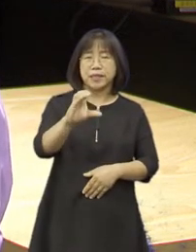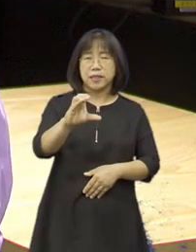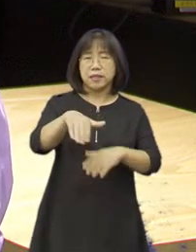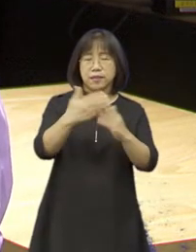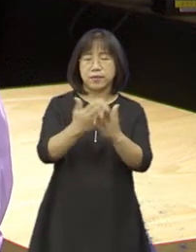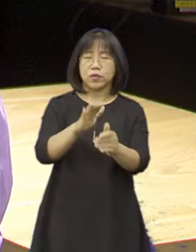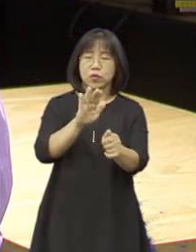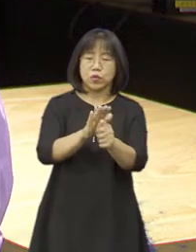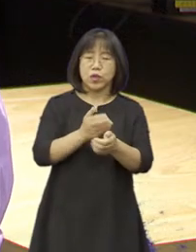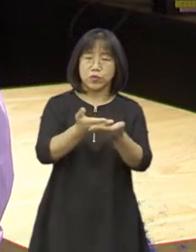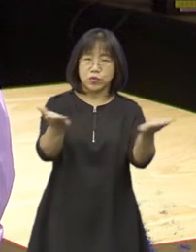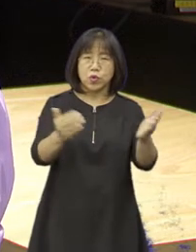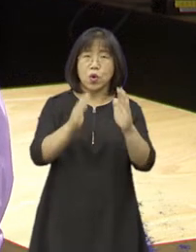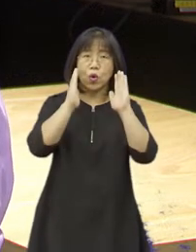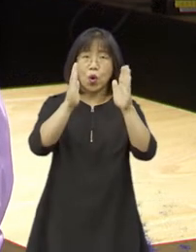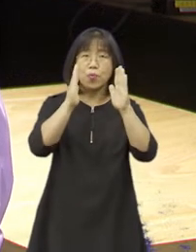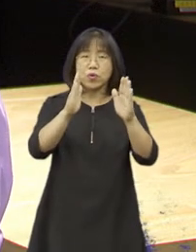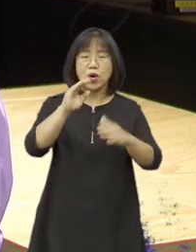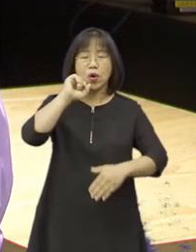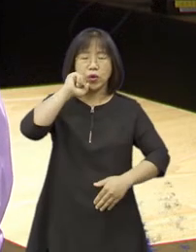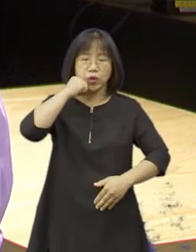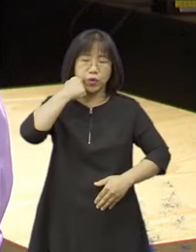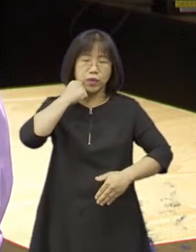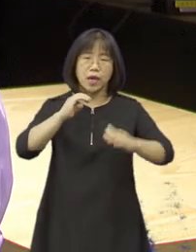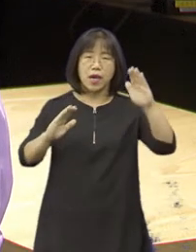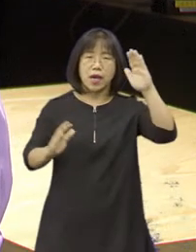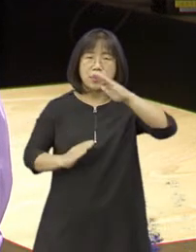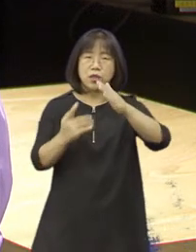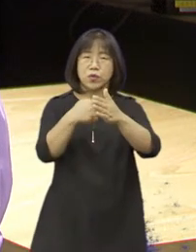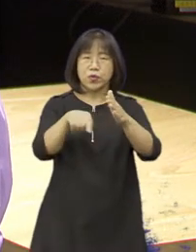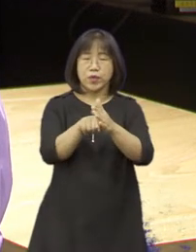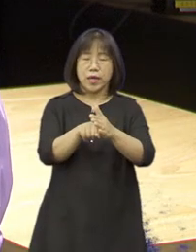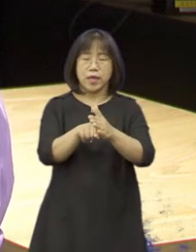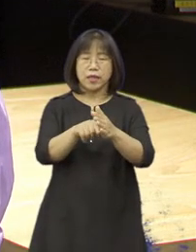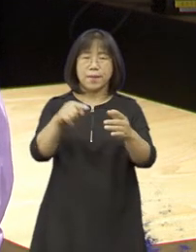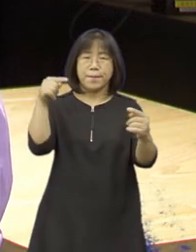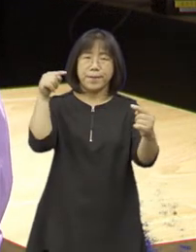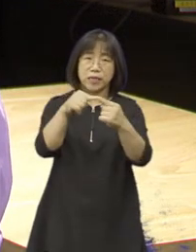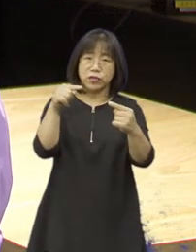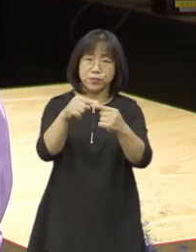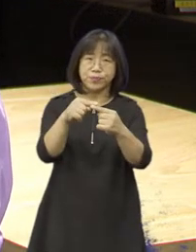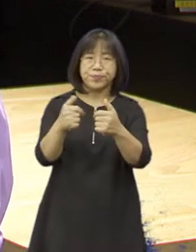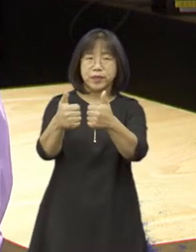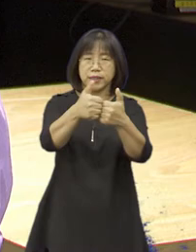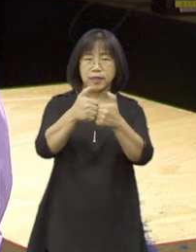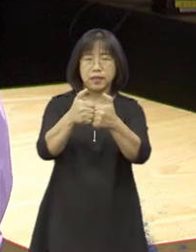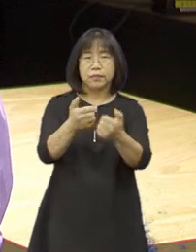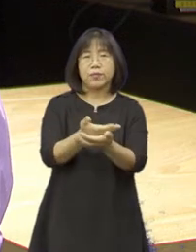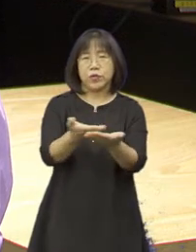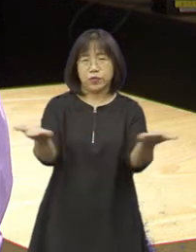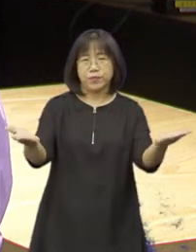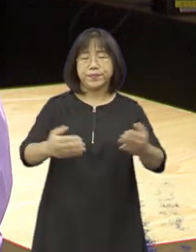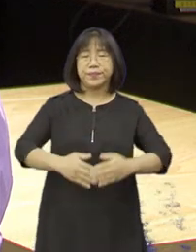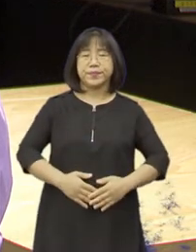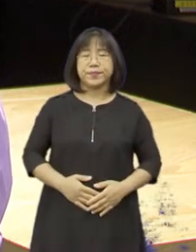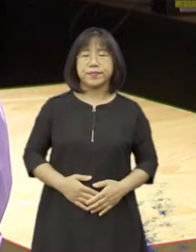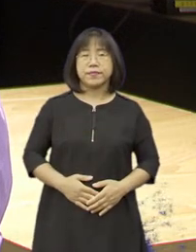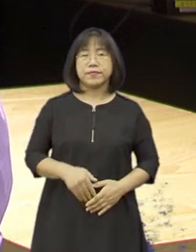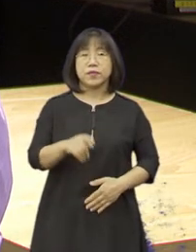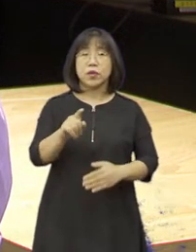통신비 를 지원하고 학습 진도를 따라가기 어려운 학생들을 위한 맞춤형 멘토링 교육도 진행하고